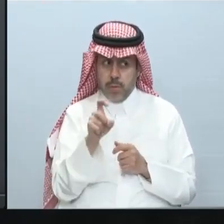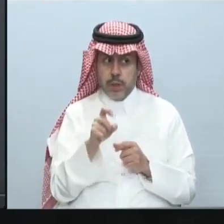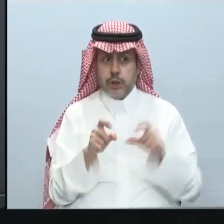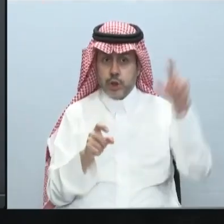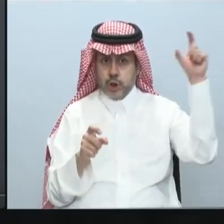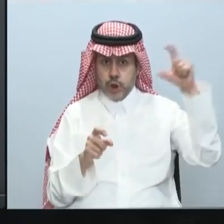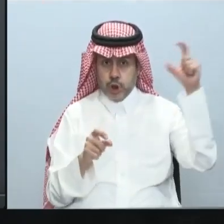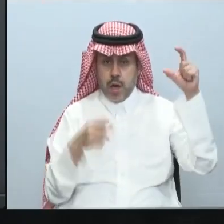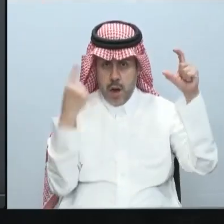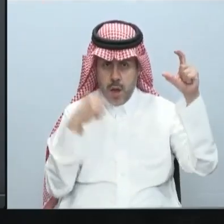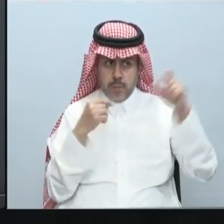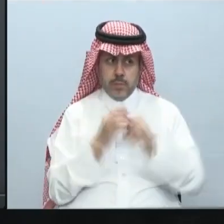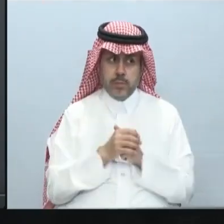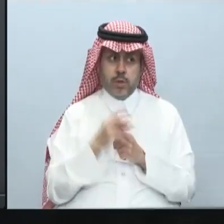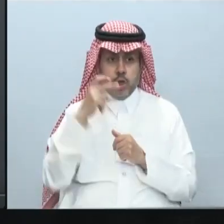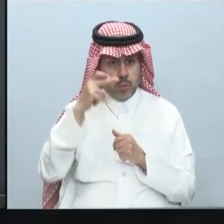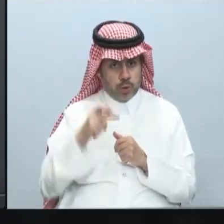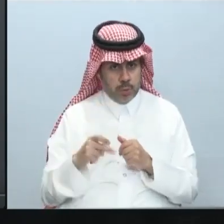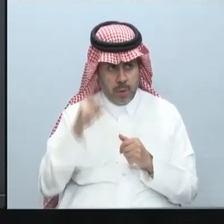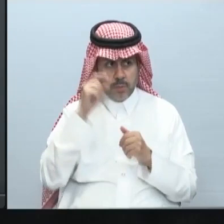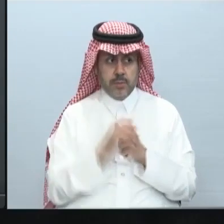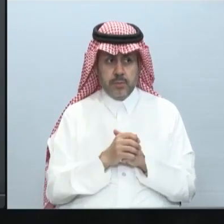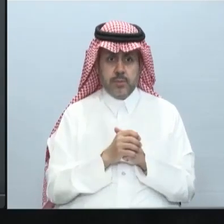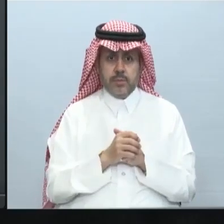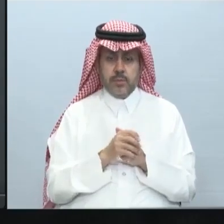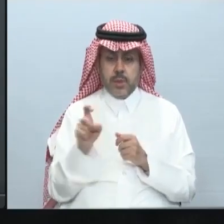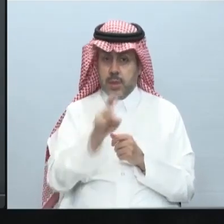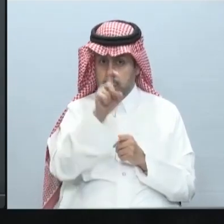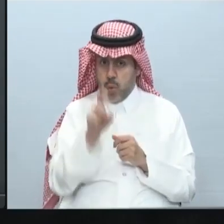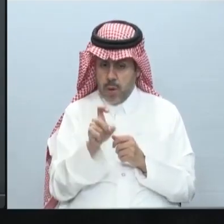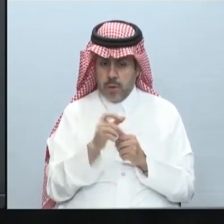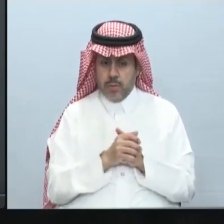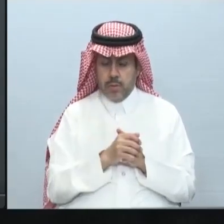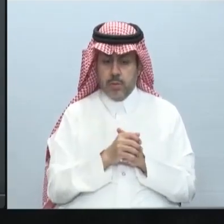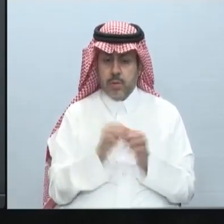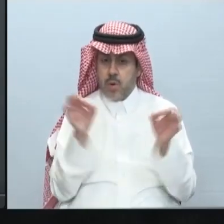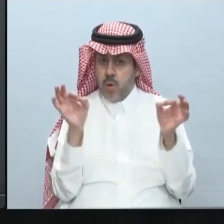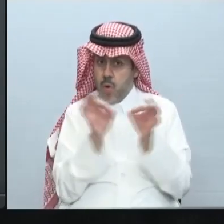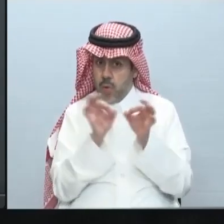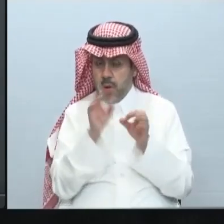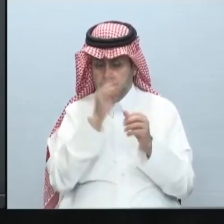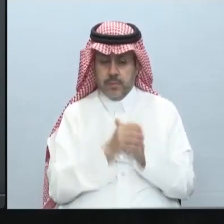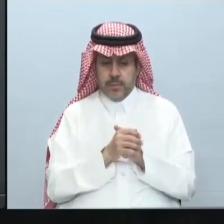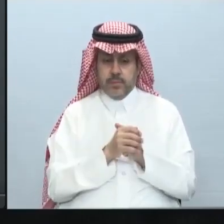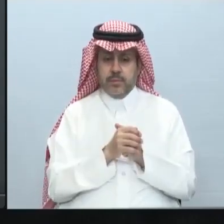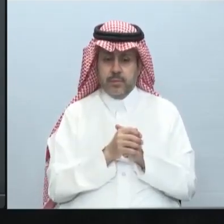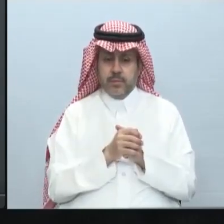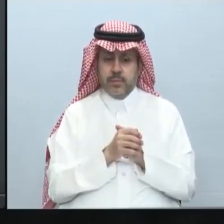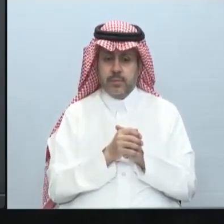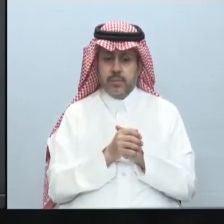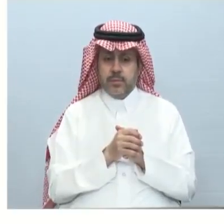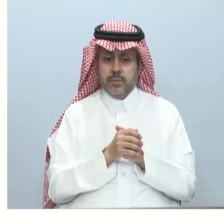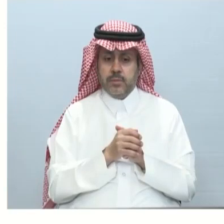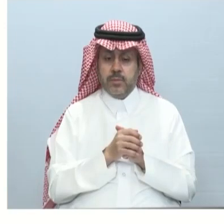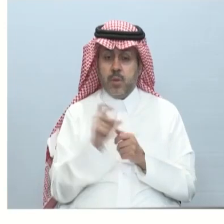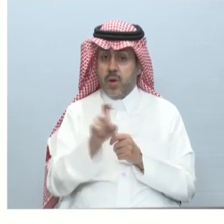الحرام قل ثم يجيب الا سؤالهم عن قرب الله سبحانه وتعالى ودعاء العبد له